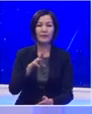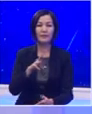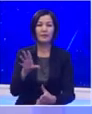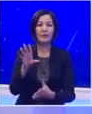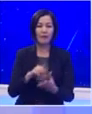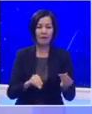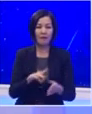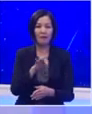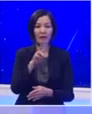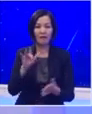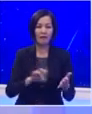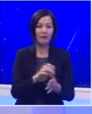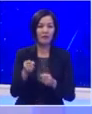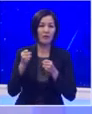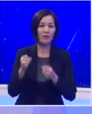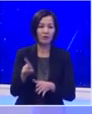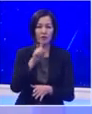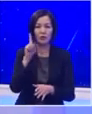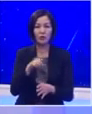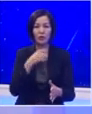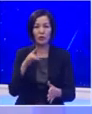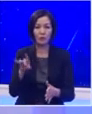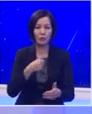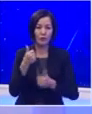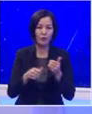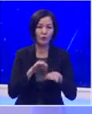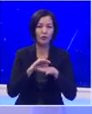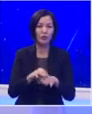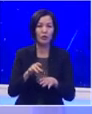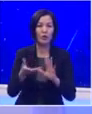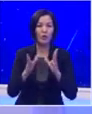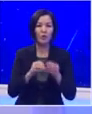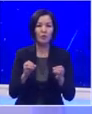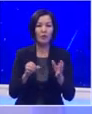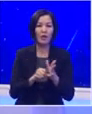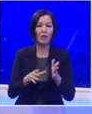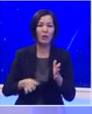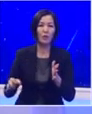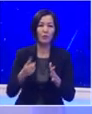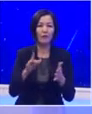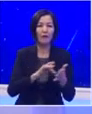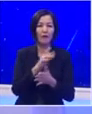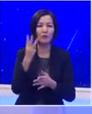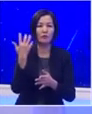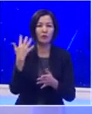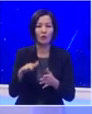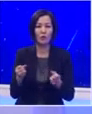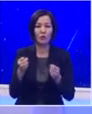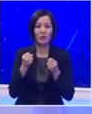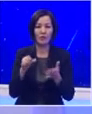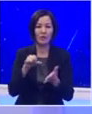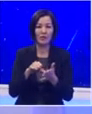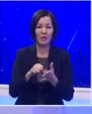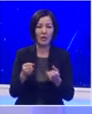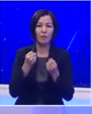Сондай-ақ Талғар қаласында бокстан жасөспірімдер арасында республикалық турнир өтті. Оған еліміздің 6 облысы мен 1 қаласынан 350-ден аса